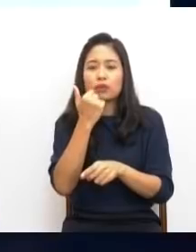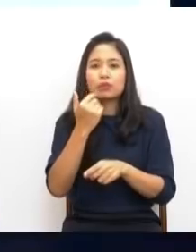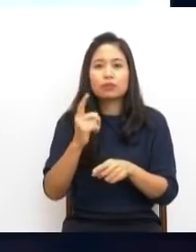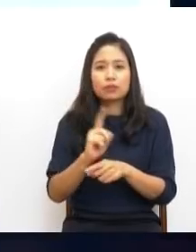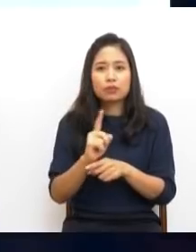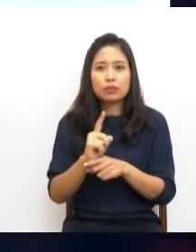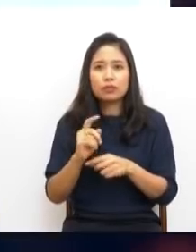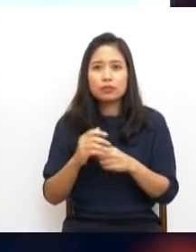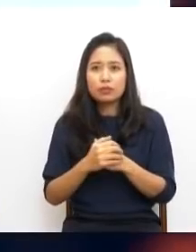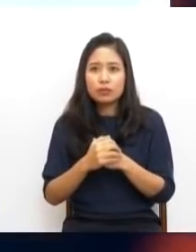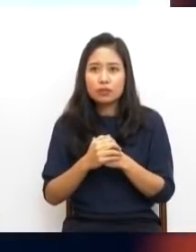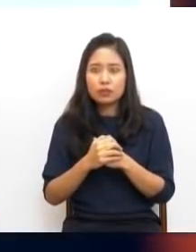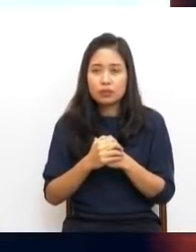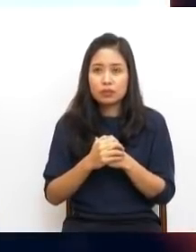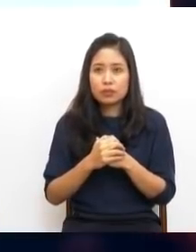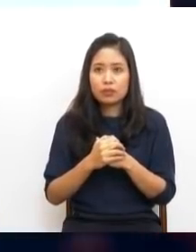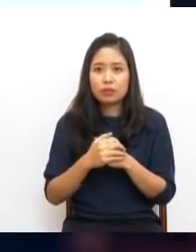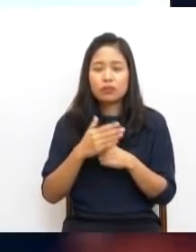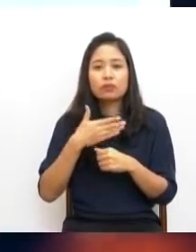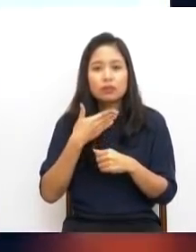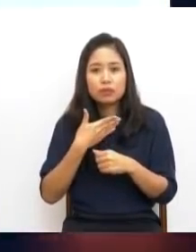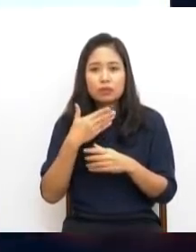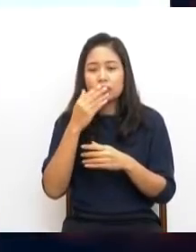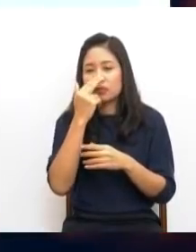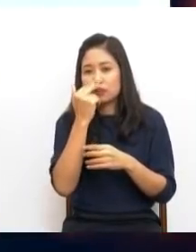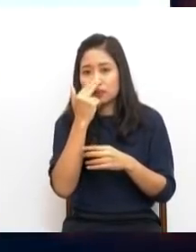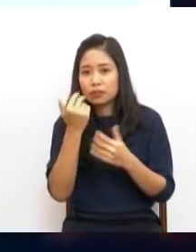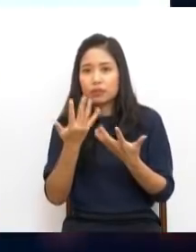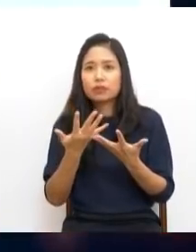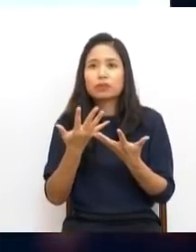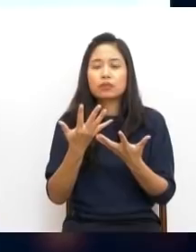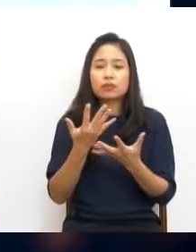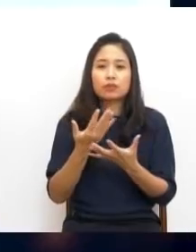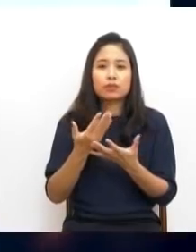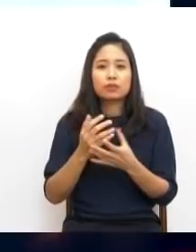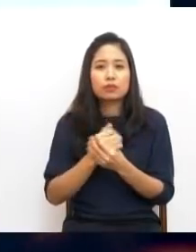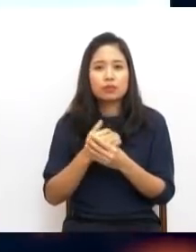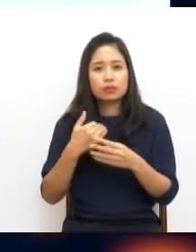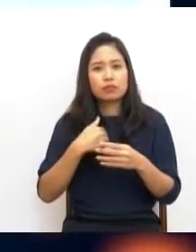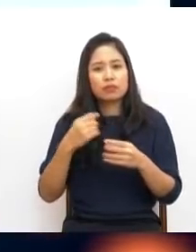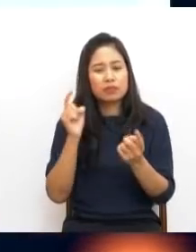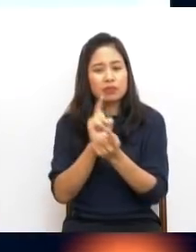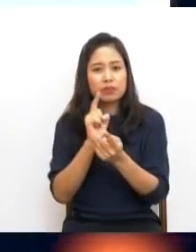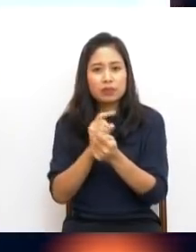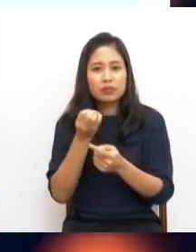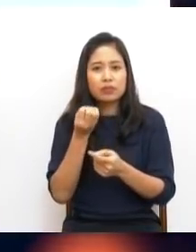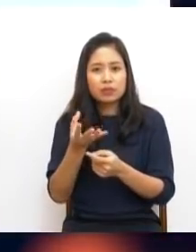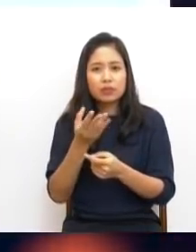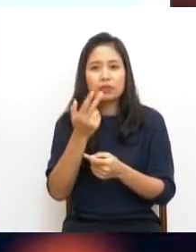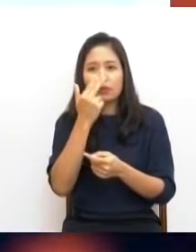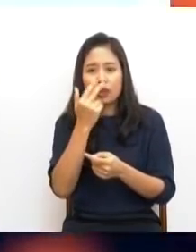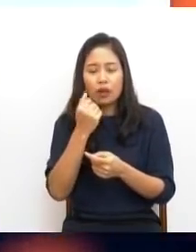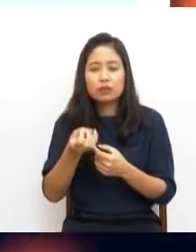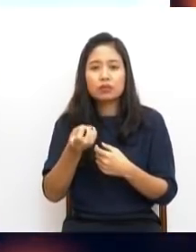ช่วงแรกคล้ายกับไข้หวัดทั่วไปก็คืออาจจะมีไข้ต่ำๆได้นะคะส่วนใหญ่แล้วเด็กๆเนี่ยค่ะจะเป็นไข้ต่ำแต่มีบางรายเห